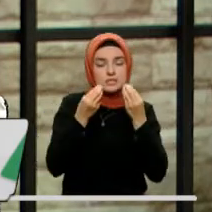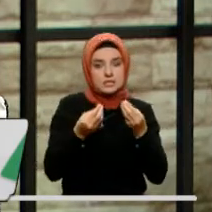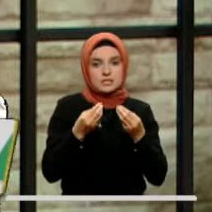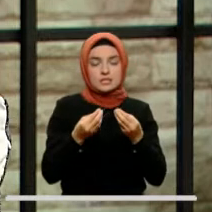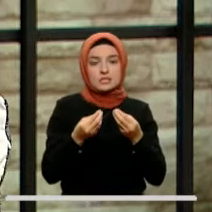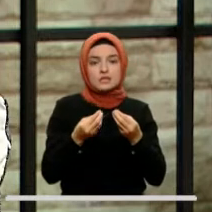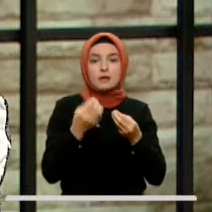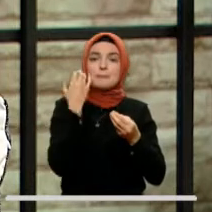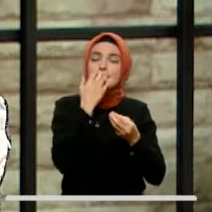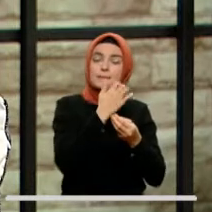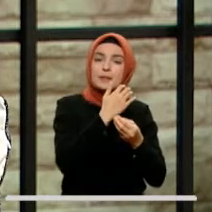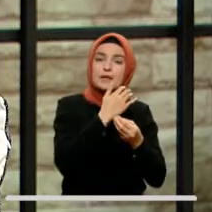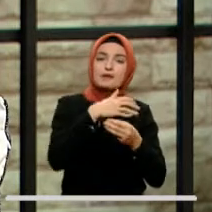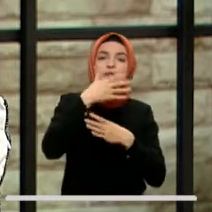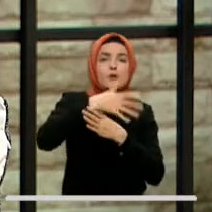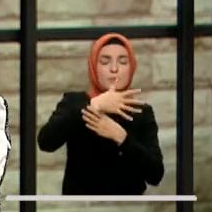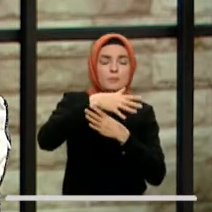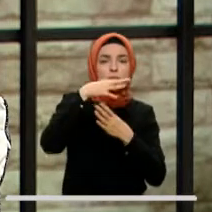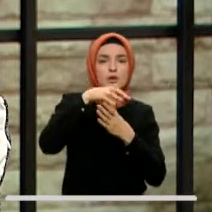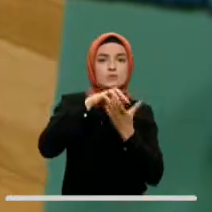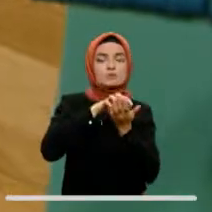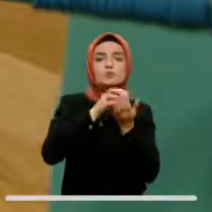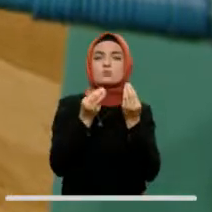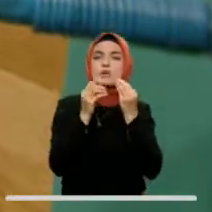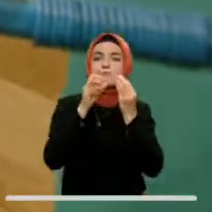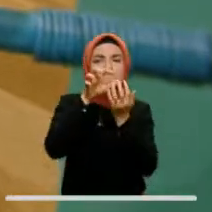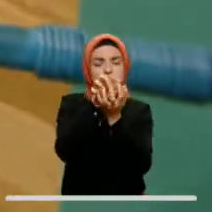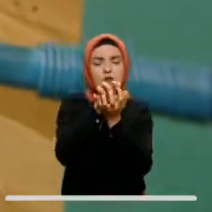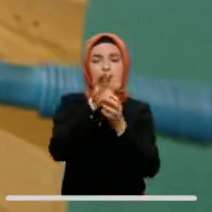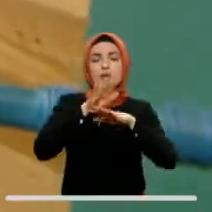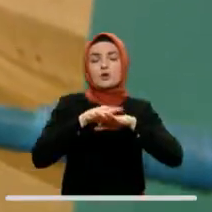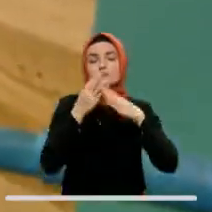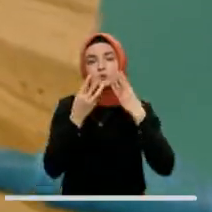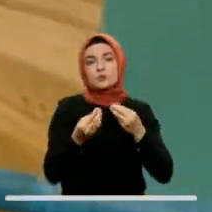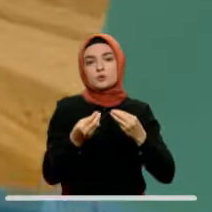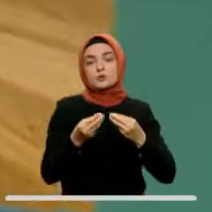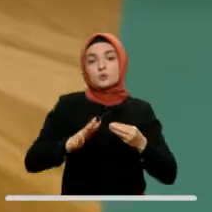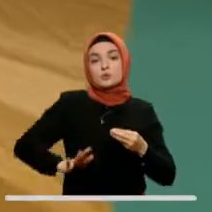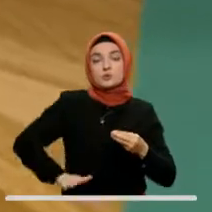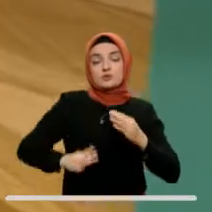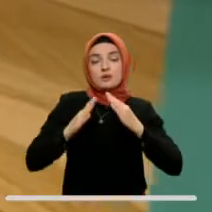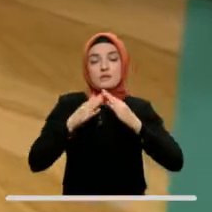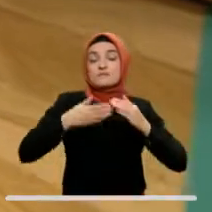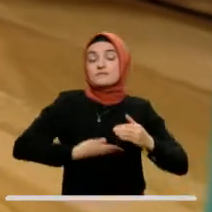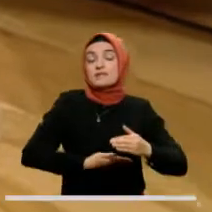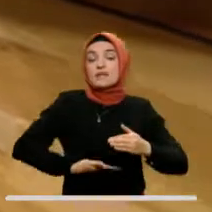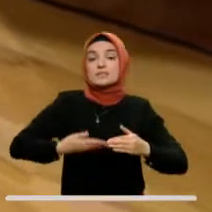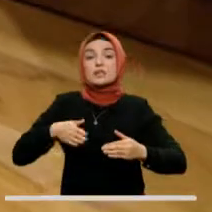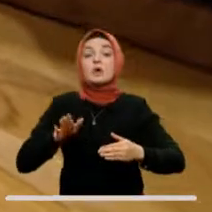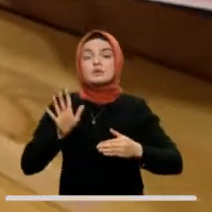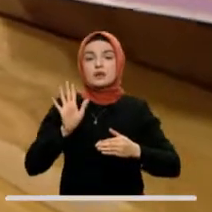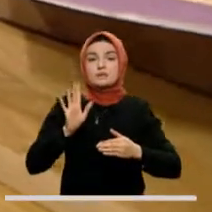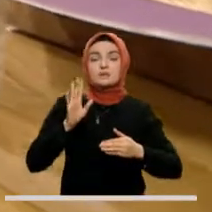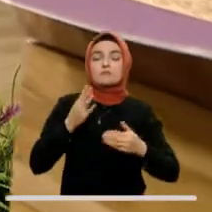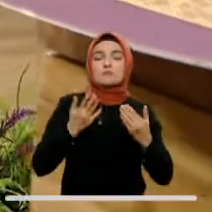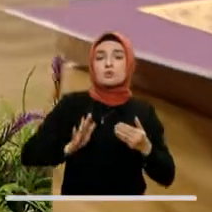ve tam buğday ekmekle güzel bir sandviç yapmış oluruz. Yani çocuğumuzu evden aç göndermeyeceğiz. Evet lütfen, çünkü çocuklar diyor